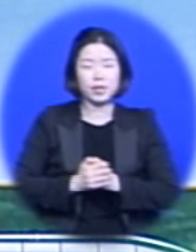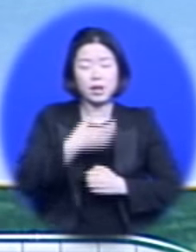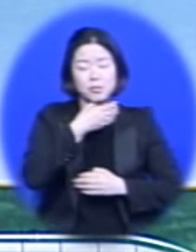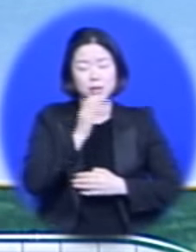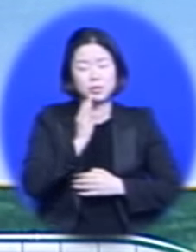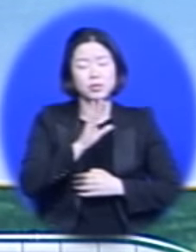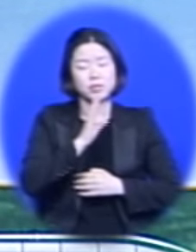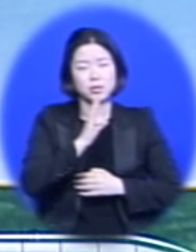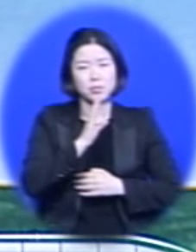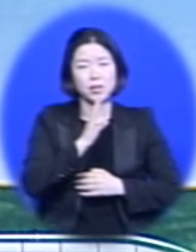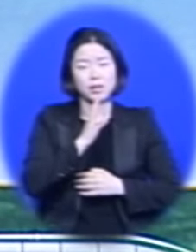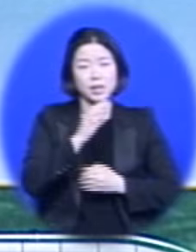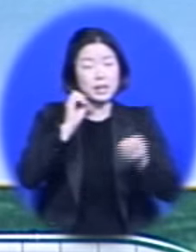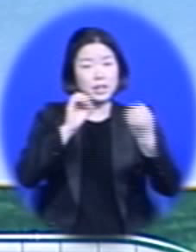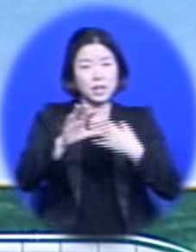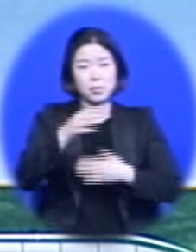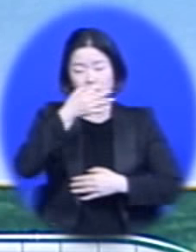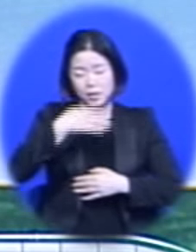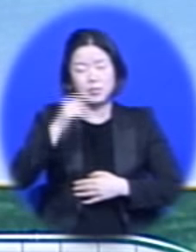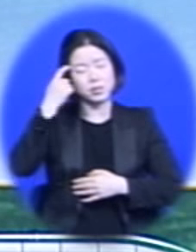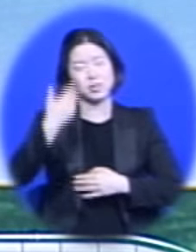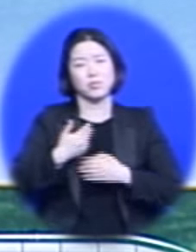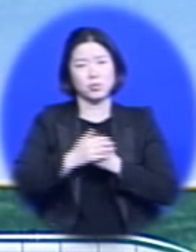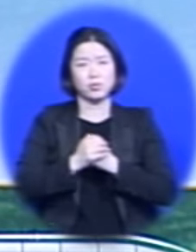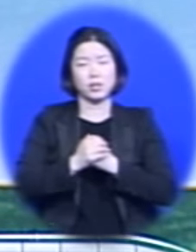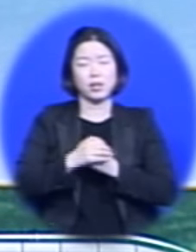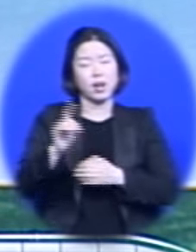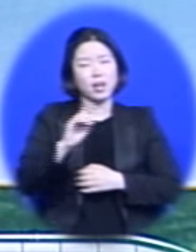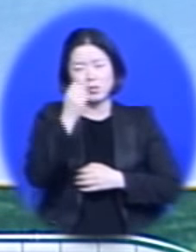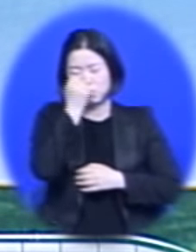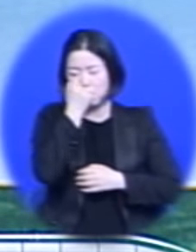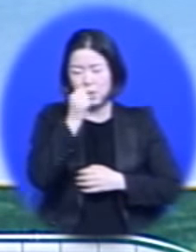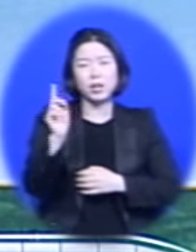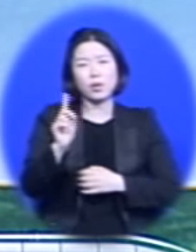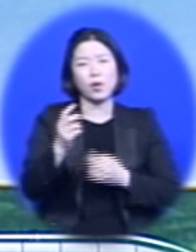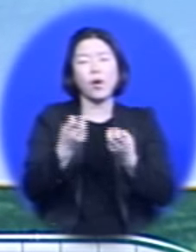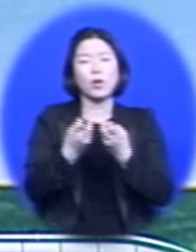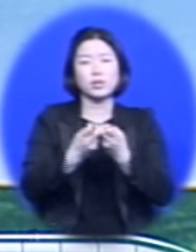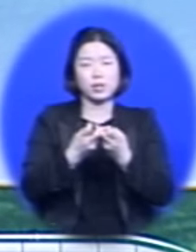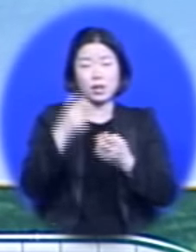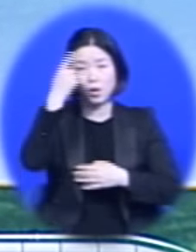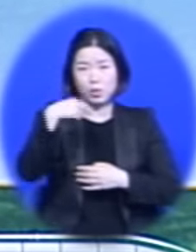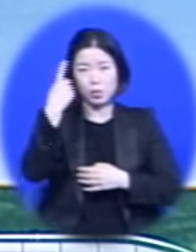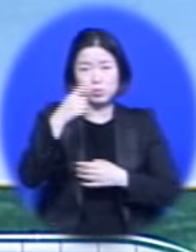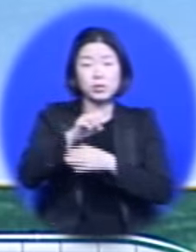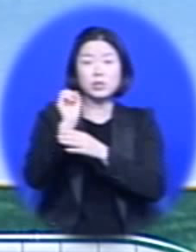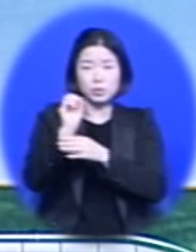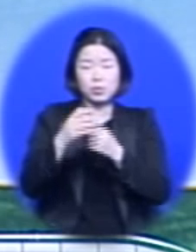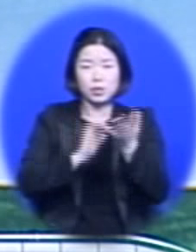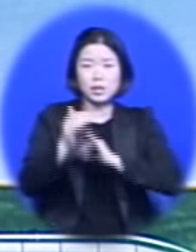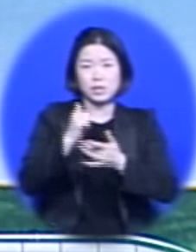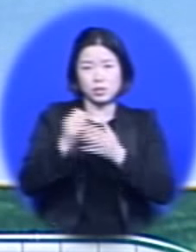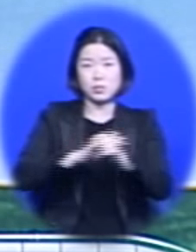베드로는 정말 대답하기 힘든 질문이었습니다. 아니 무슨 뻔뻔하게 무슨 얼굴로